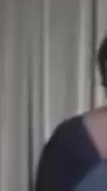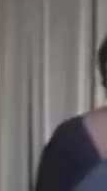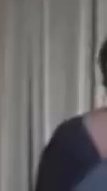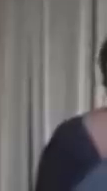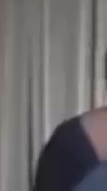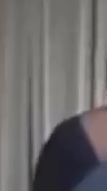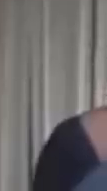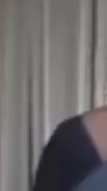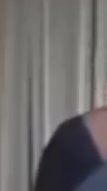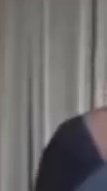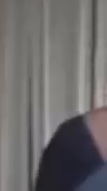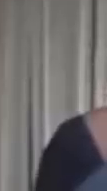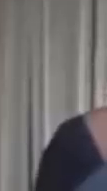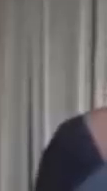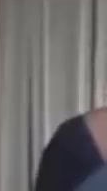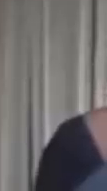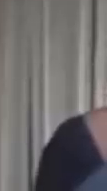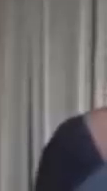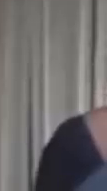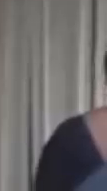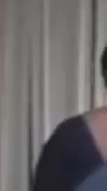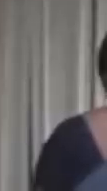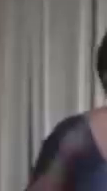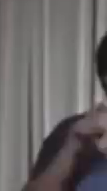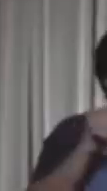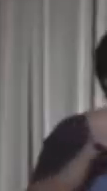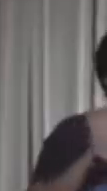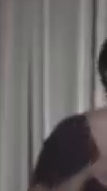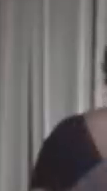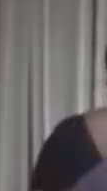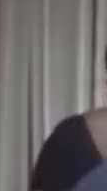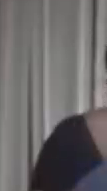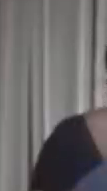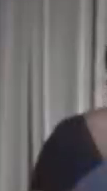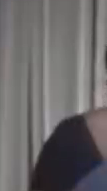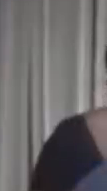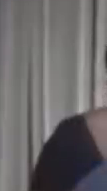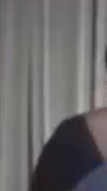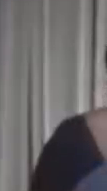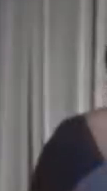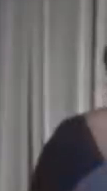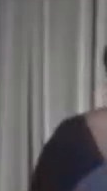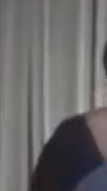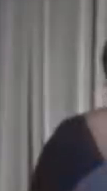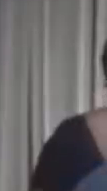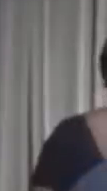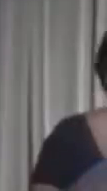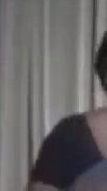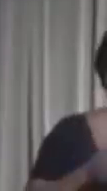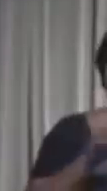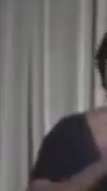இந்த வரவு செலவு திட்டம் சம்பந்தமாக ஆளுங்கட்சியினர் அதை பாராட்டியும் எதிர்க்கட்சியினர் அதை எதிர்த்தும்